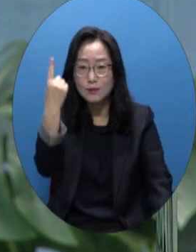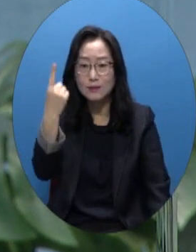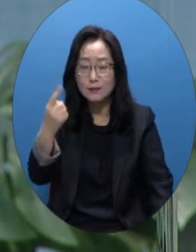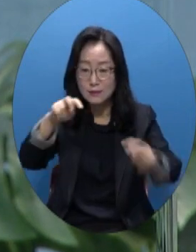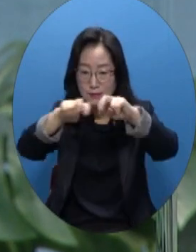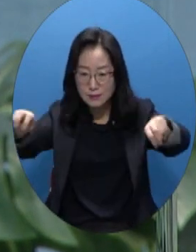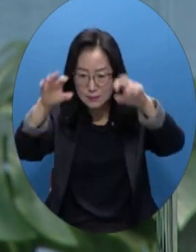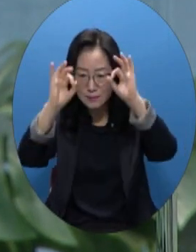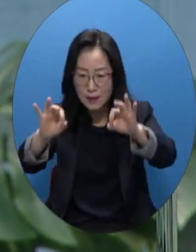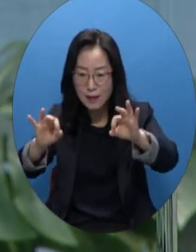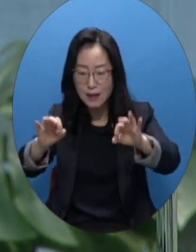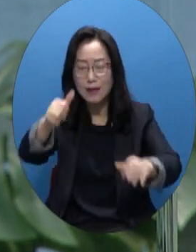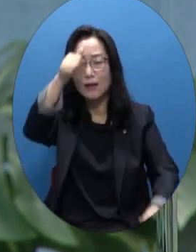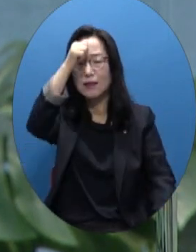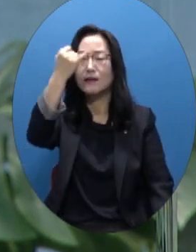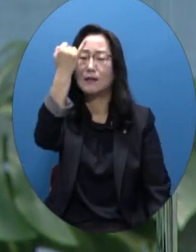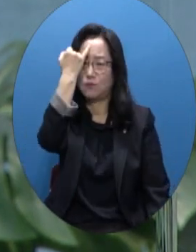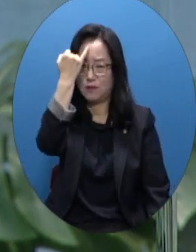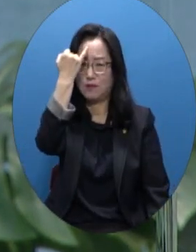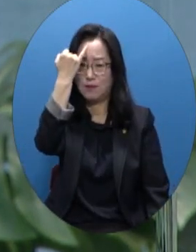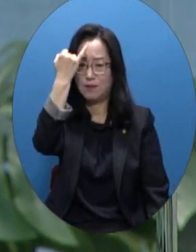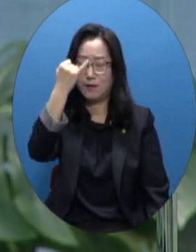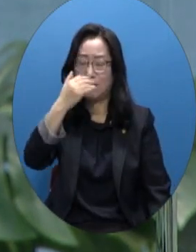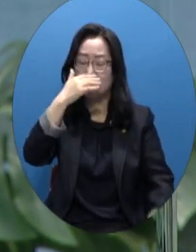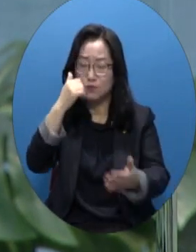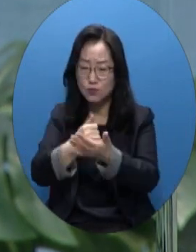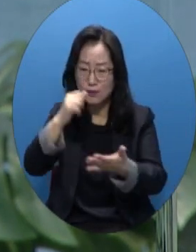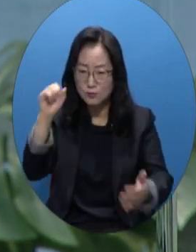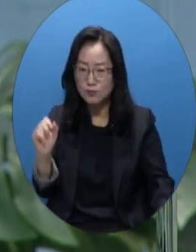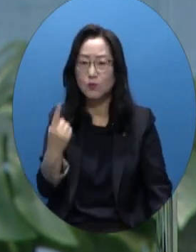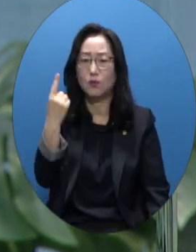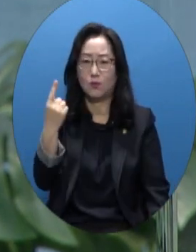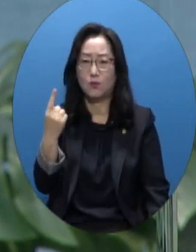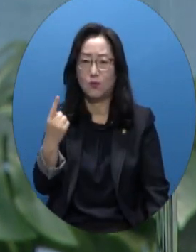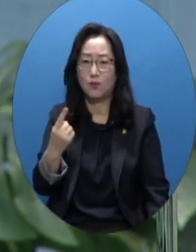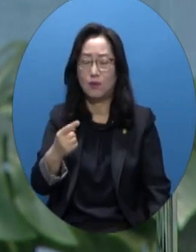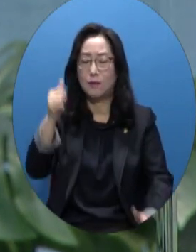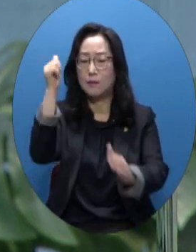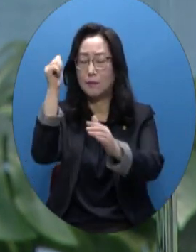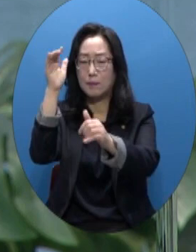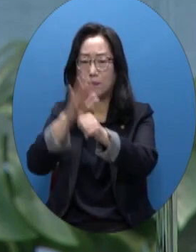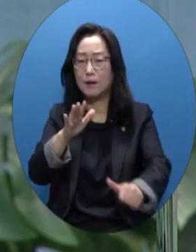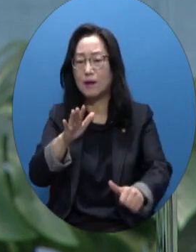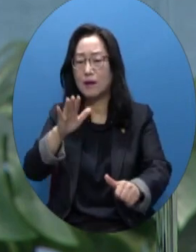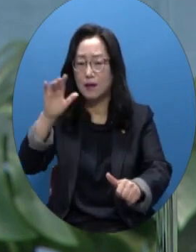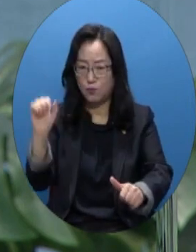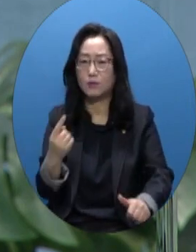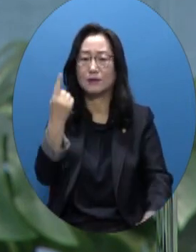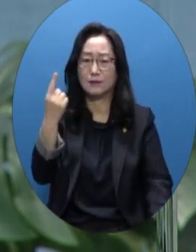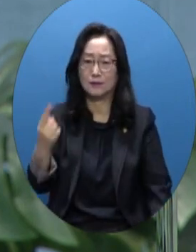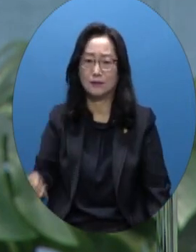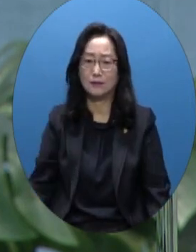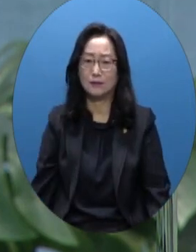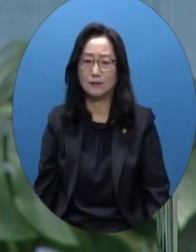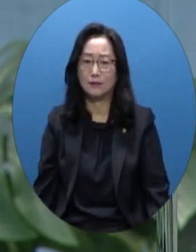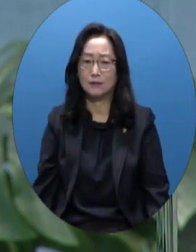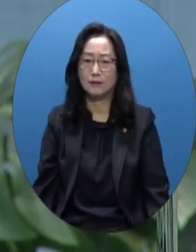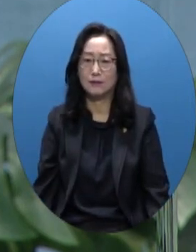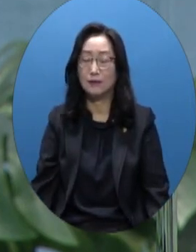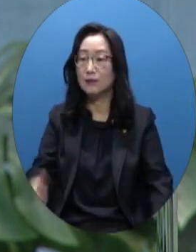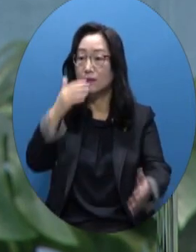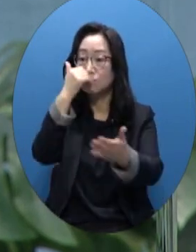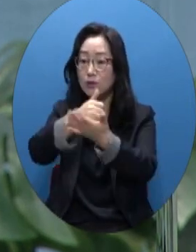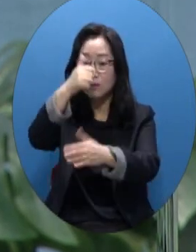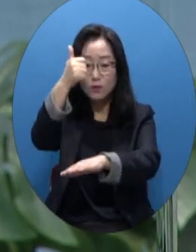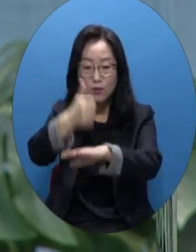1 여사 아담과 하와 죄를 짓고 타락한 데서 시작해 된 것입니다 취결